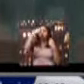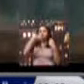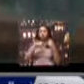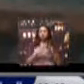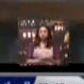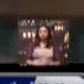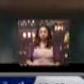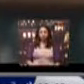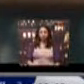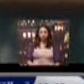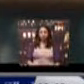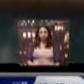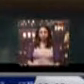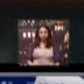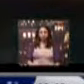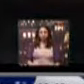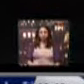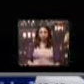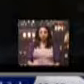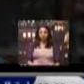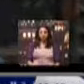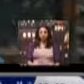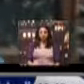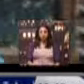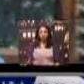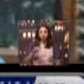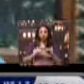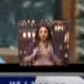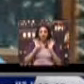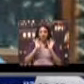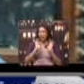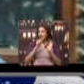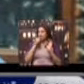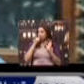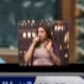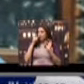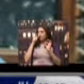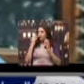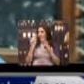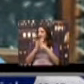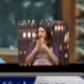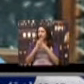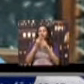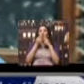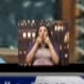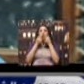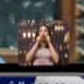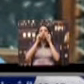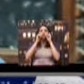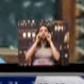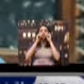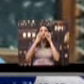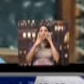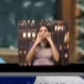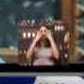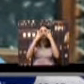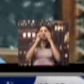تتفتح فان نفسي اعمل ملاخير وشفتي عشان شفتي و نعرف ناكل ولا نعرف نشرب